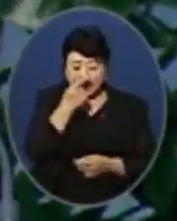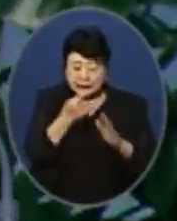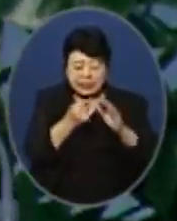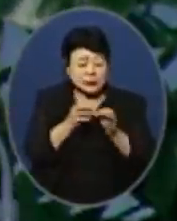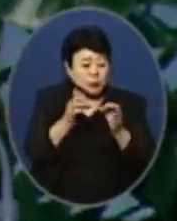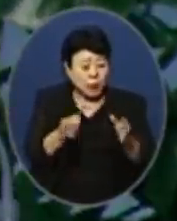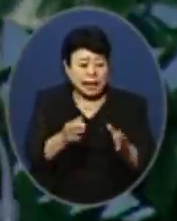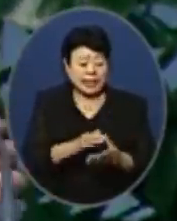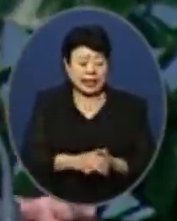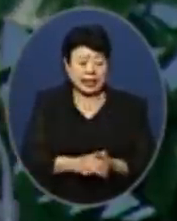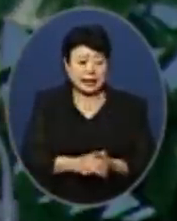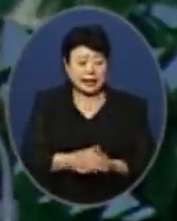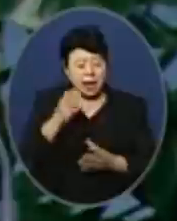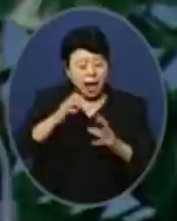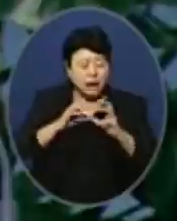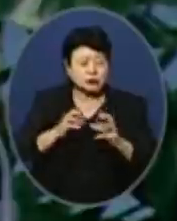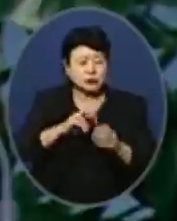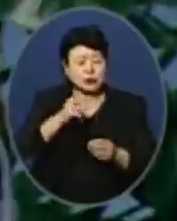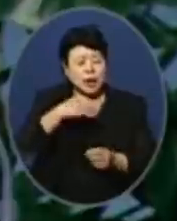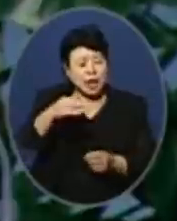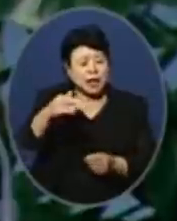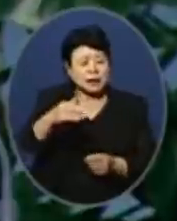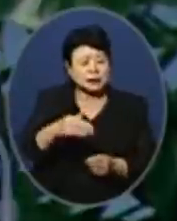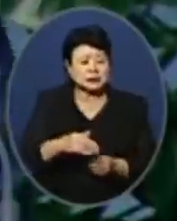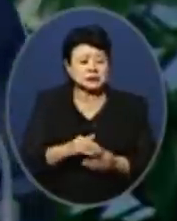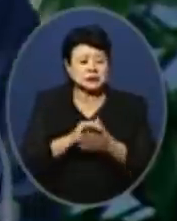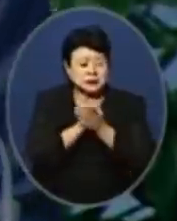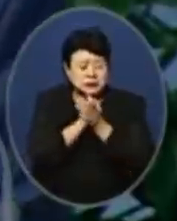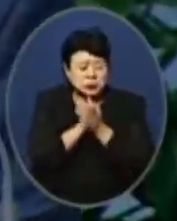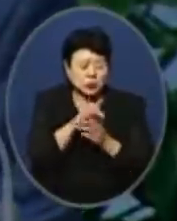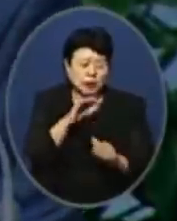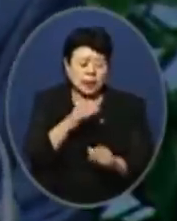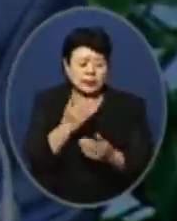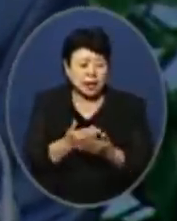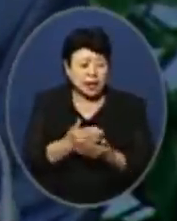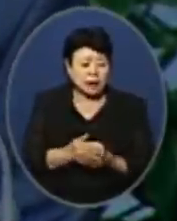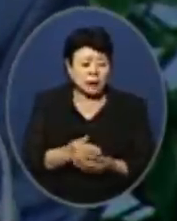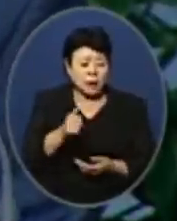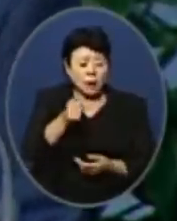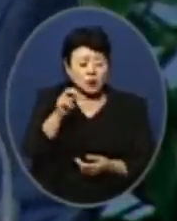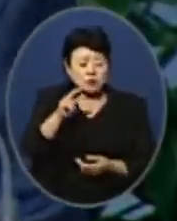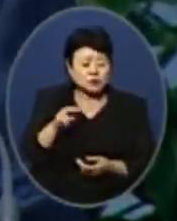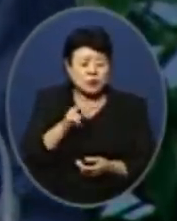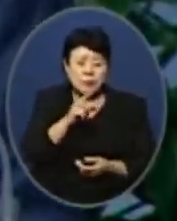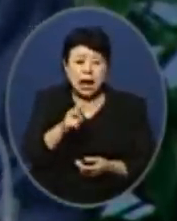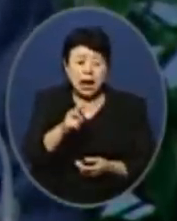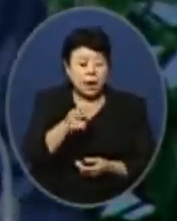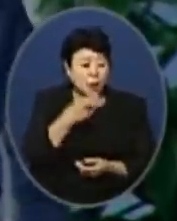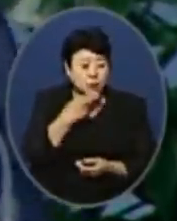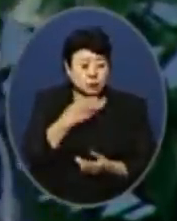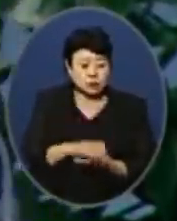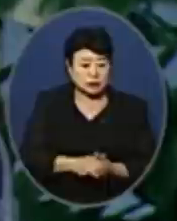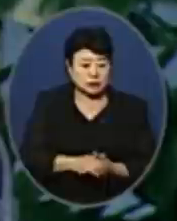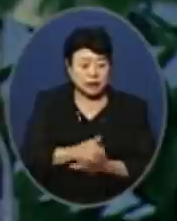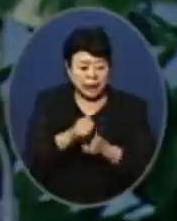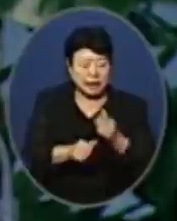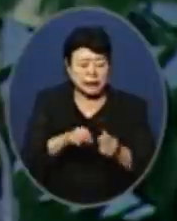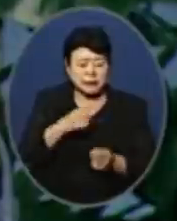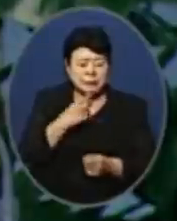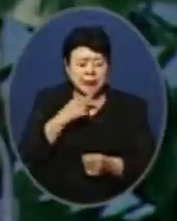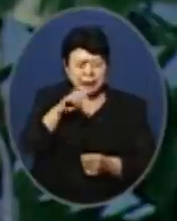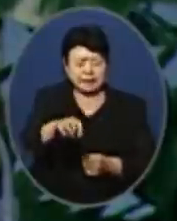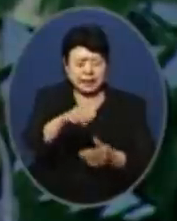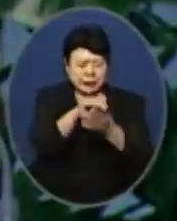간증하는 동안에도 우리 한국으로 돌아갈 테니까 기도해달라고만 했지 그 50불 얘기는 누구한테도 안 했어요. 하나님